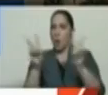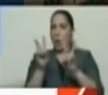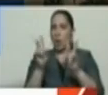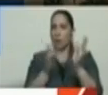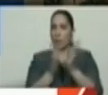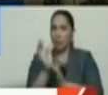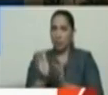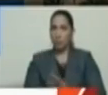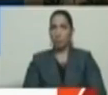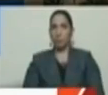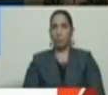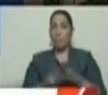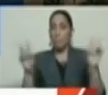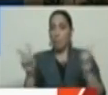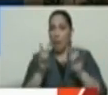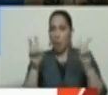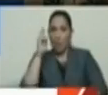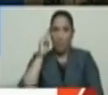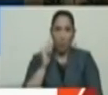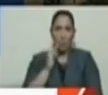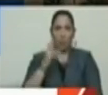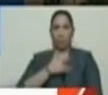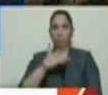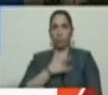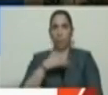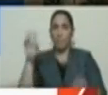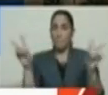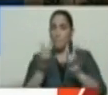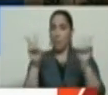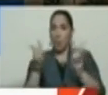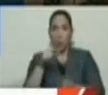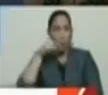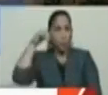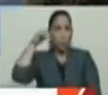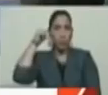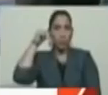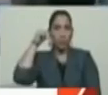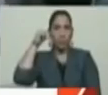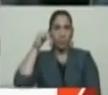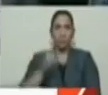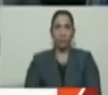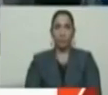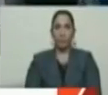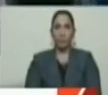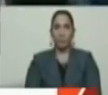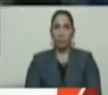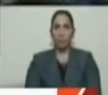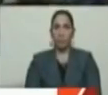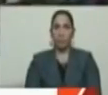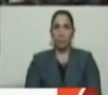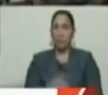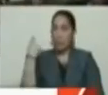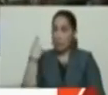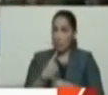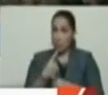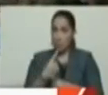الحديقة، وتعادي وتناصب الولايات المتحدة الأمريكية العداء، ويعني تقف أمامها يعني ندا بند